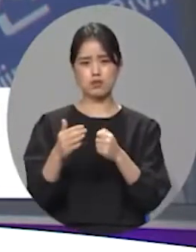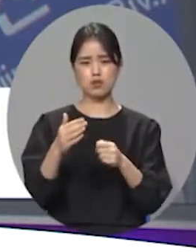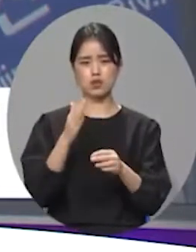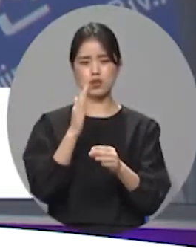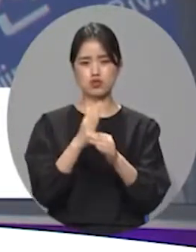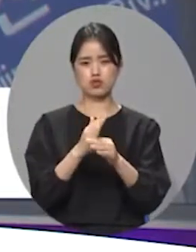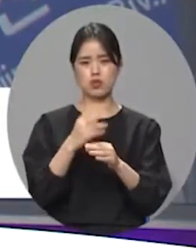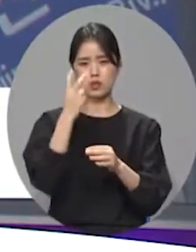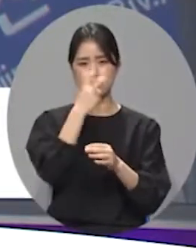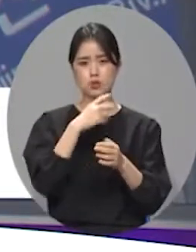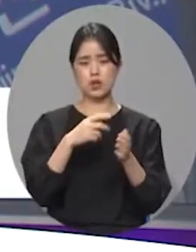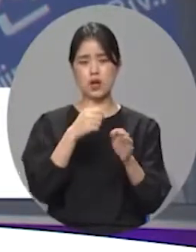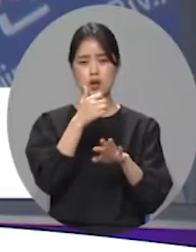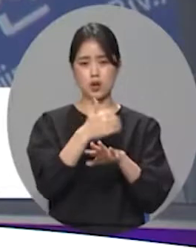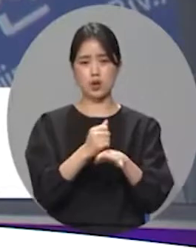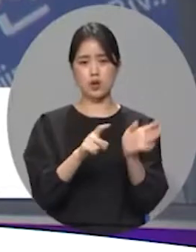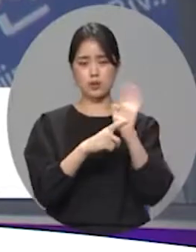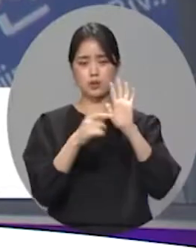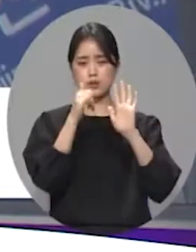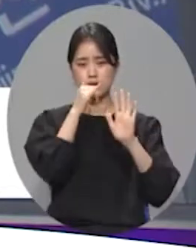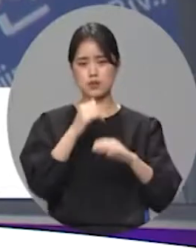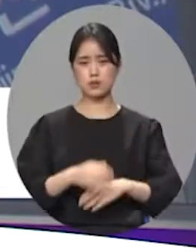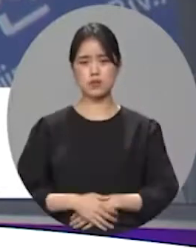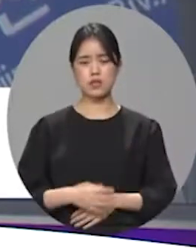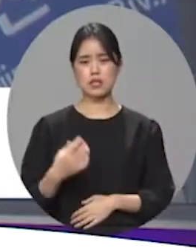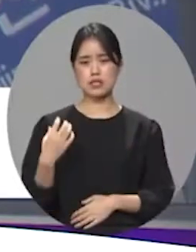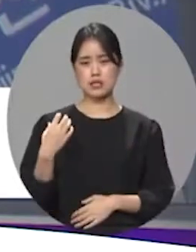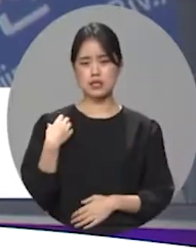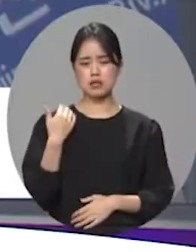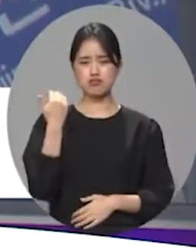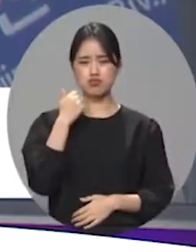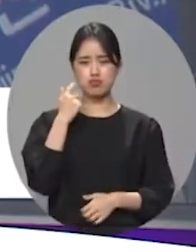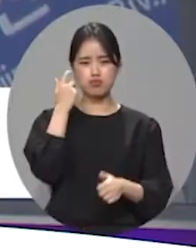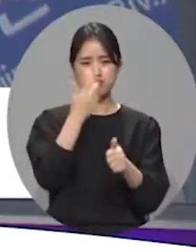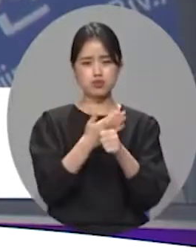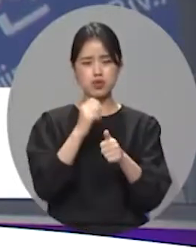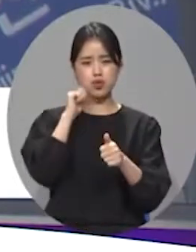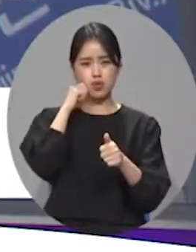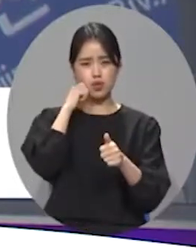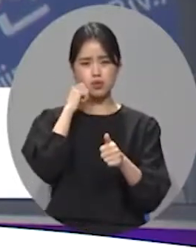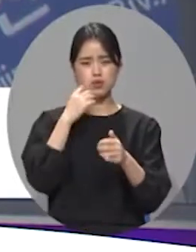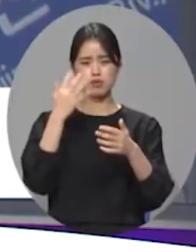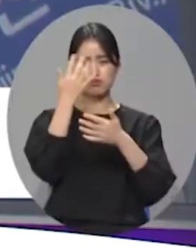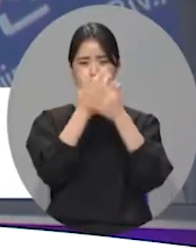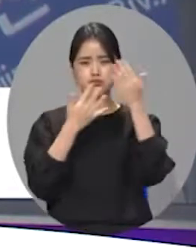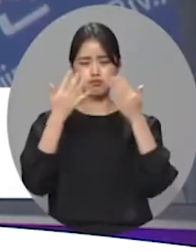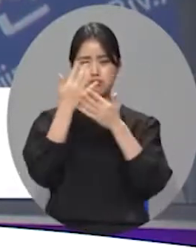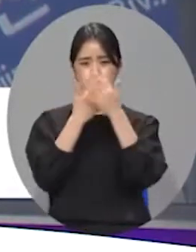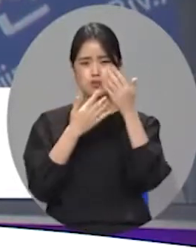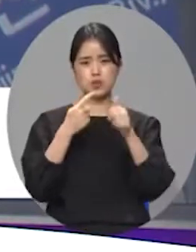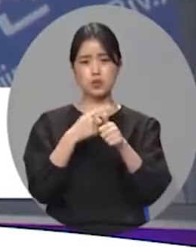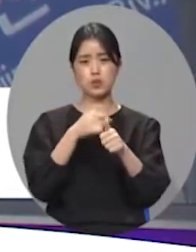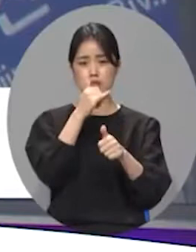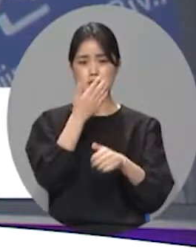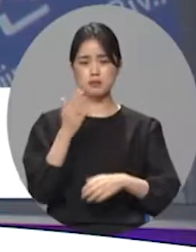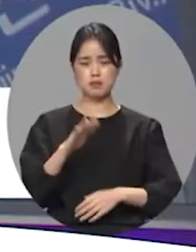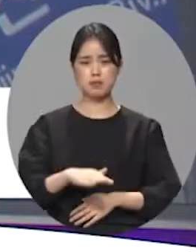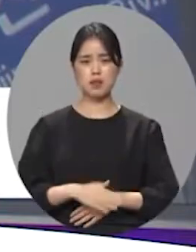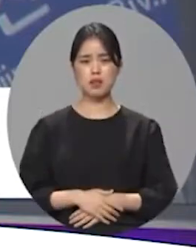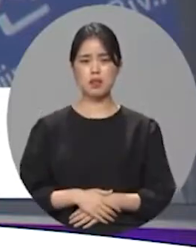조사 결과가 지난 주에 발표될 써 쪽 아 책임 주체 를 특정 하지 않는데 다소 부른 응시를 했다는 비판도 있지만